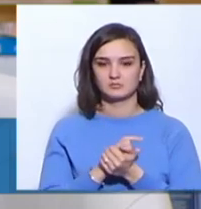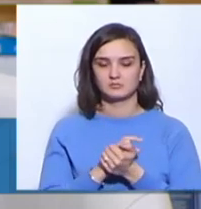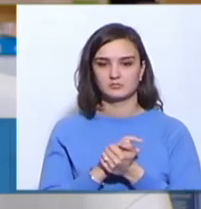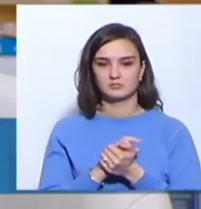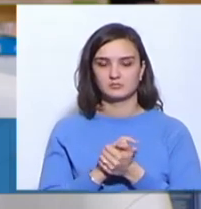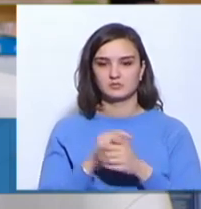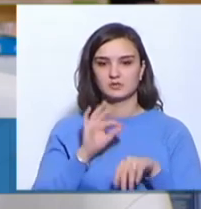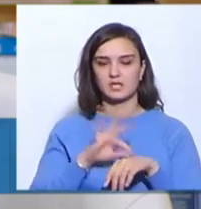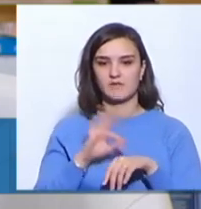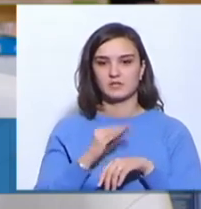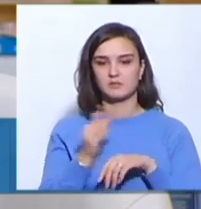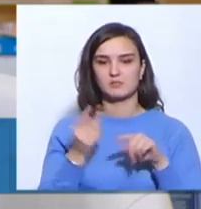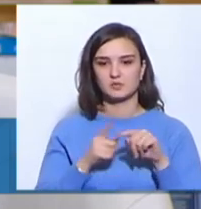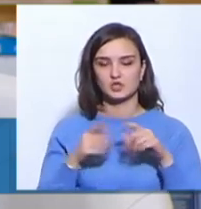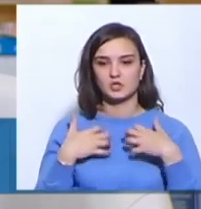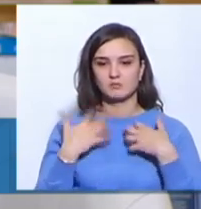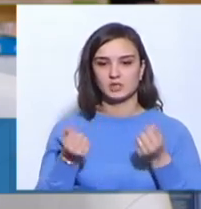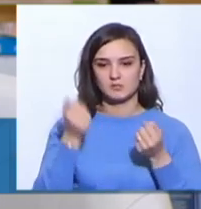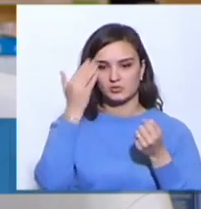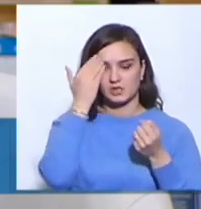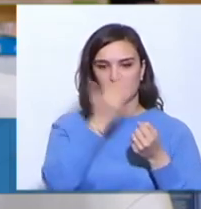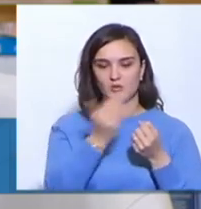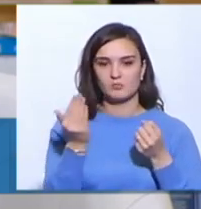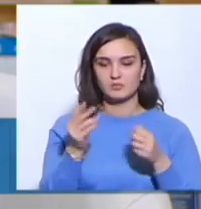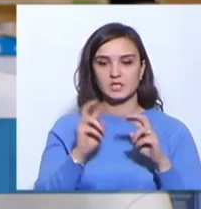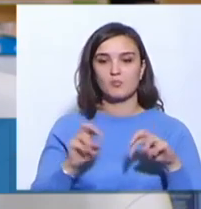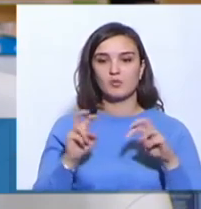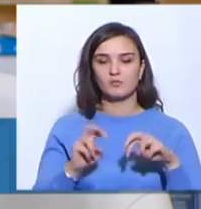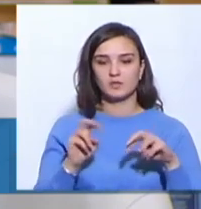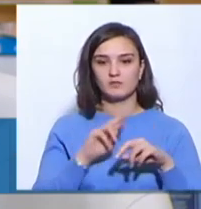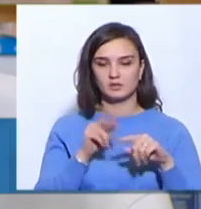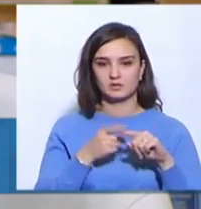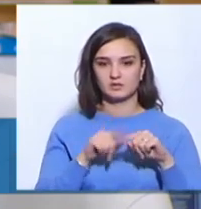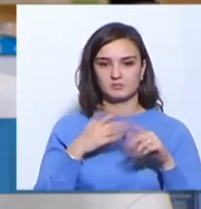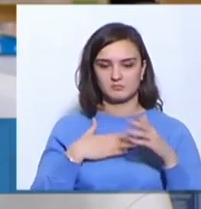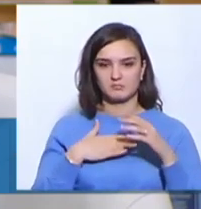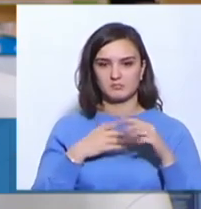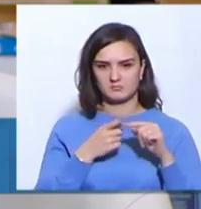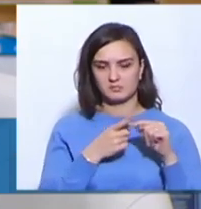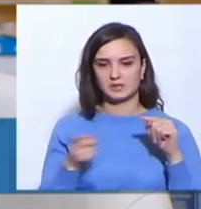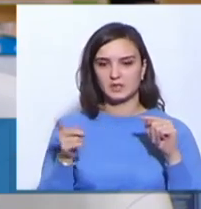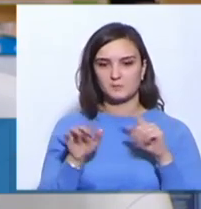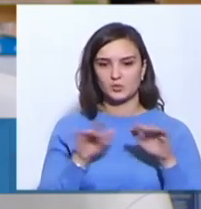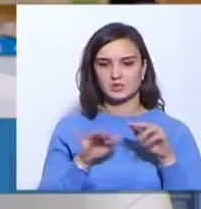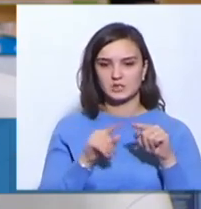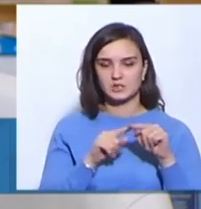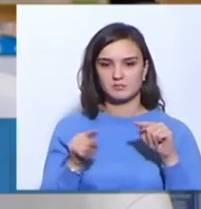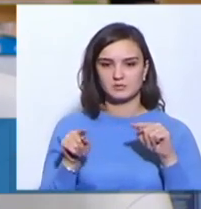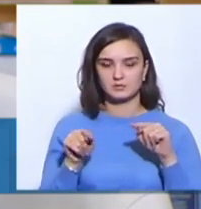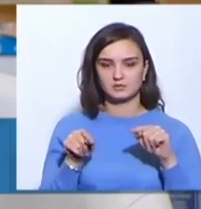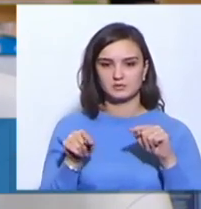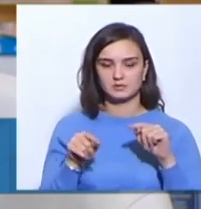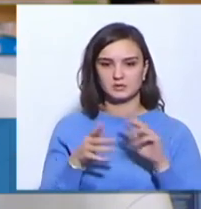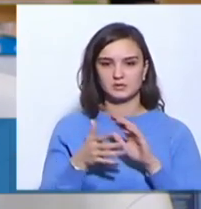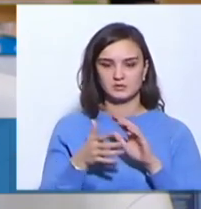დაავადებული ადამიანების გამოკვლევა. ეს არის ჯანმრთელი მოსახლეობის გამოკვლევა და იმფარულად მიმდინარე პროცესების